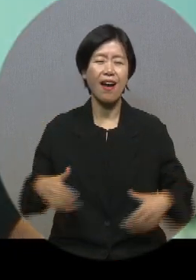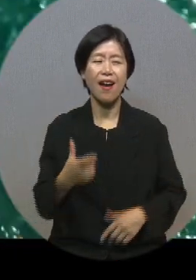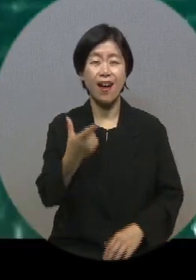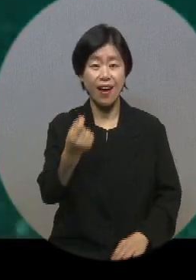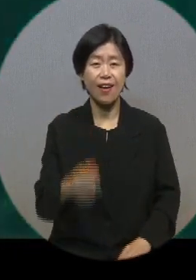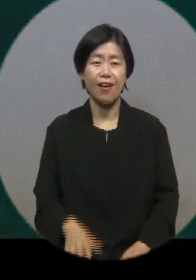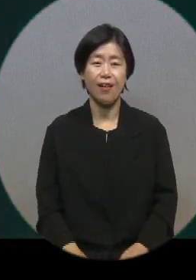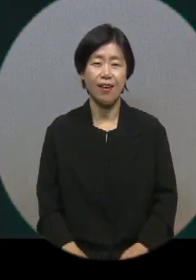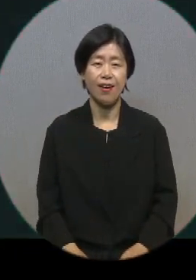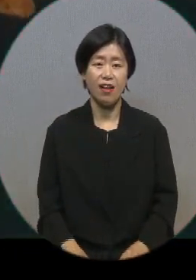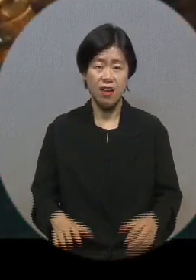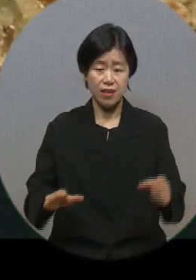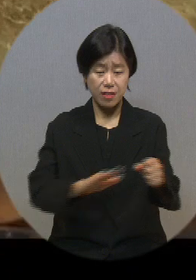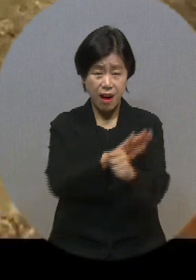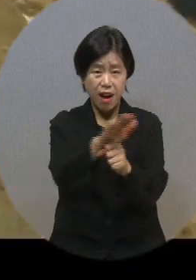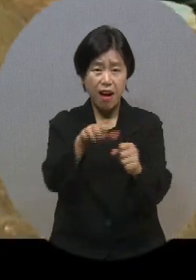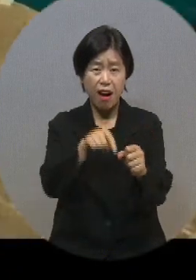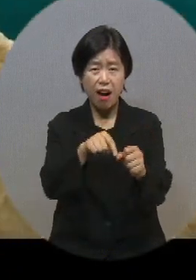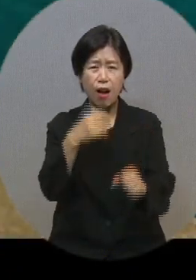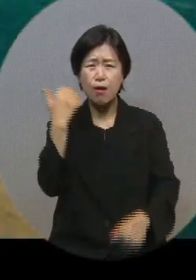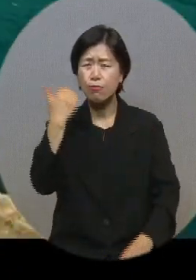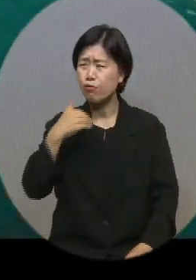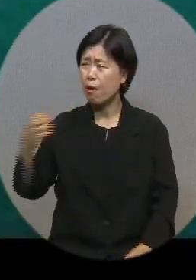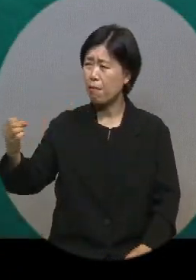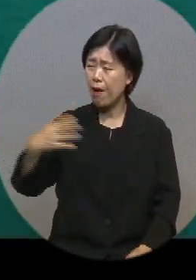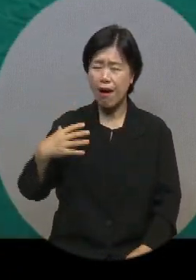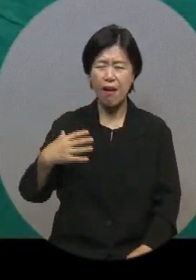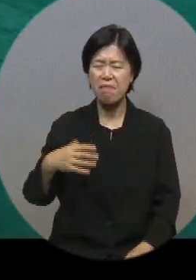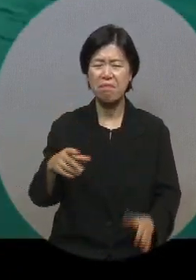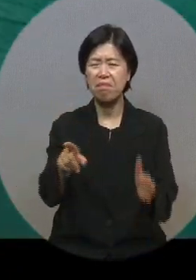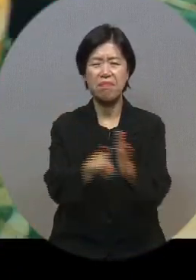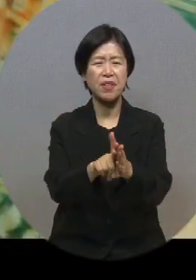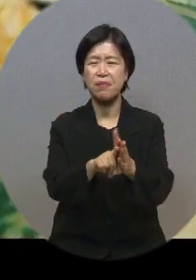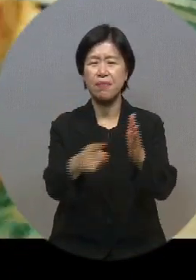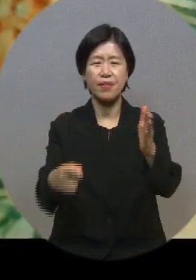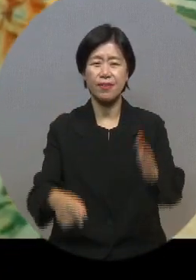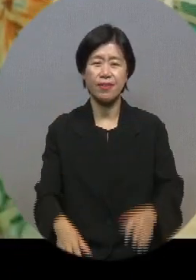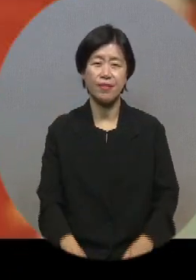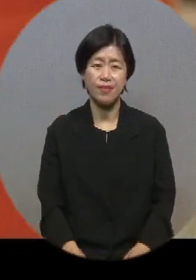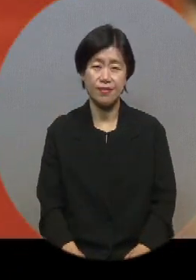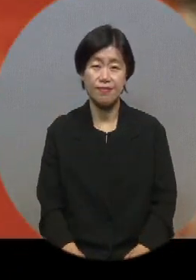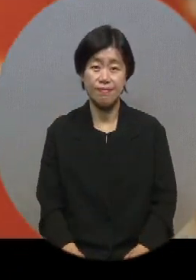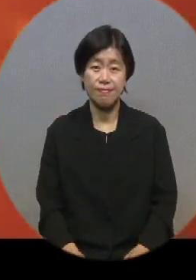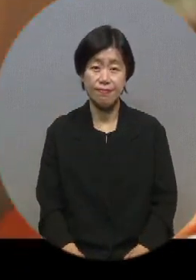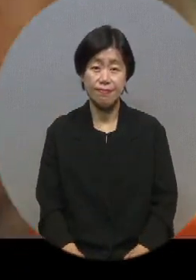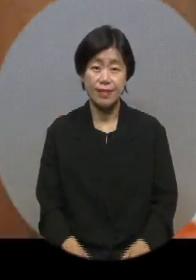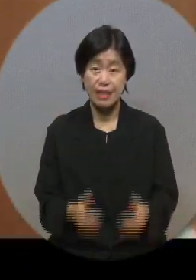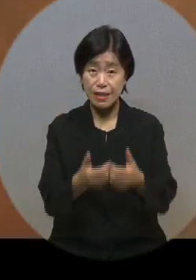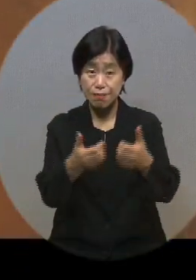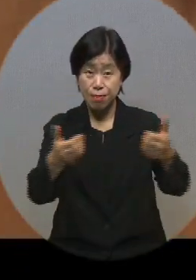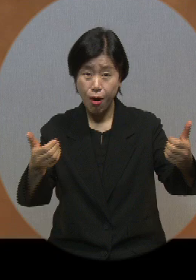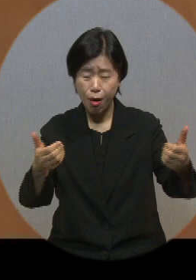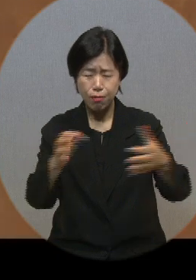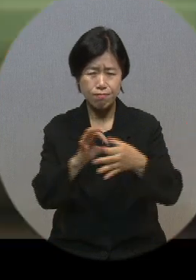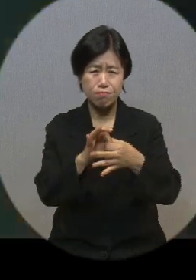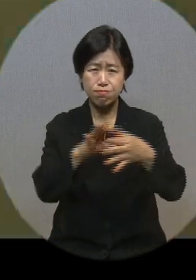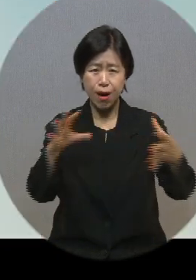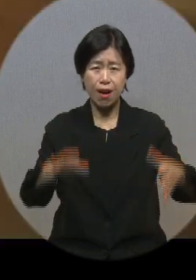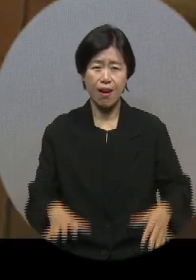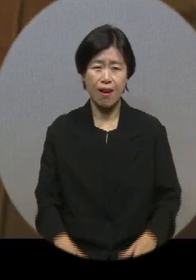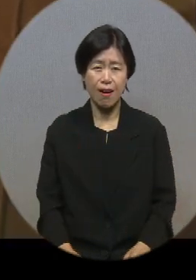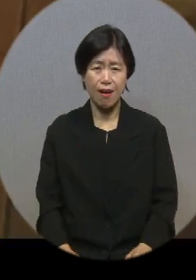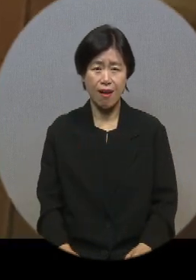사랑 따윈 누가 뭐래도 믿지 않는다. 이별 따윈